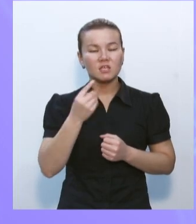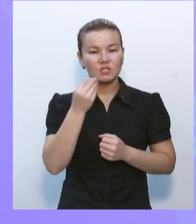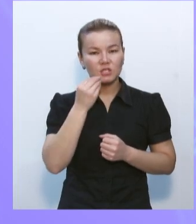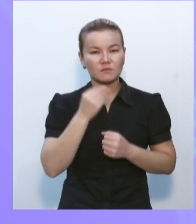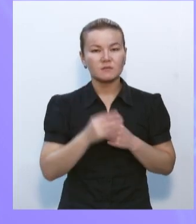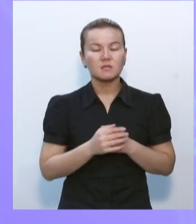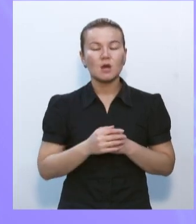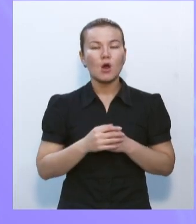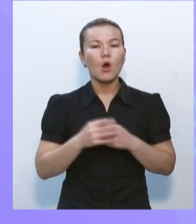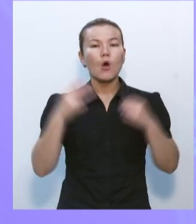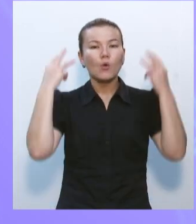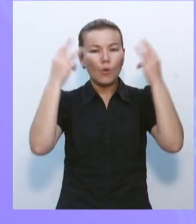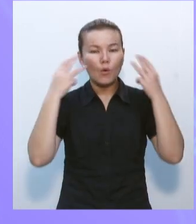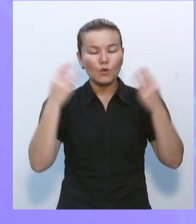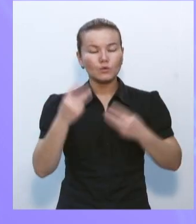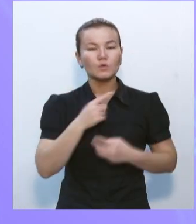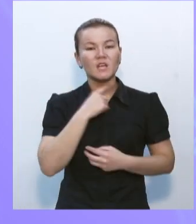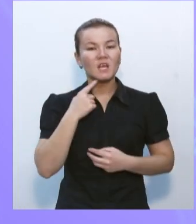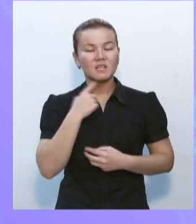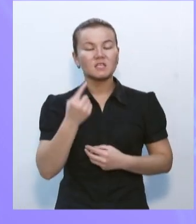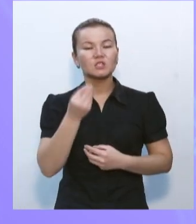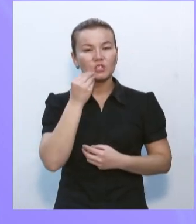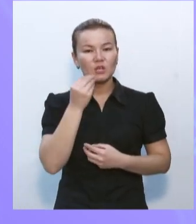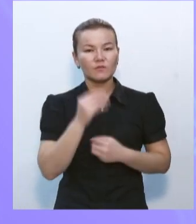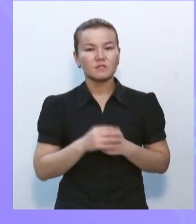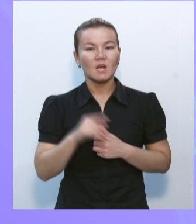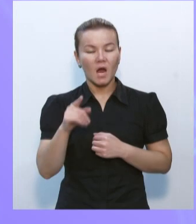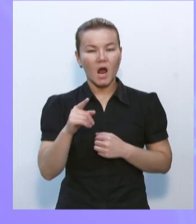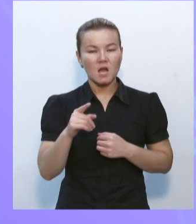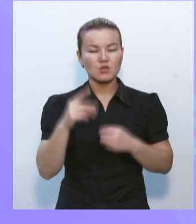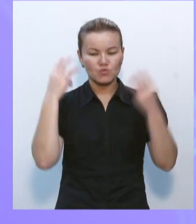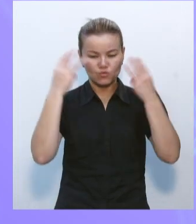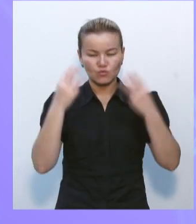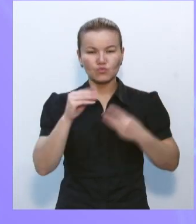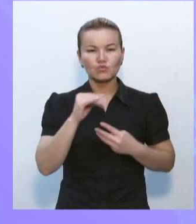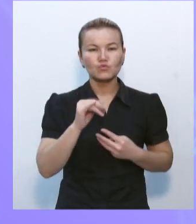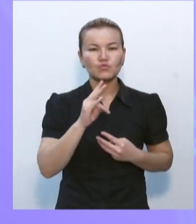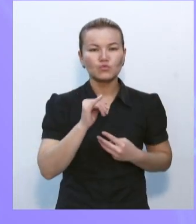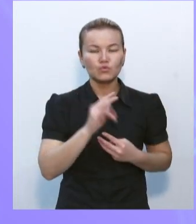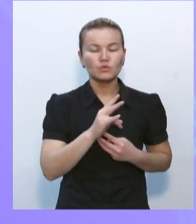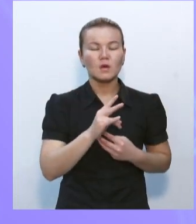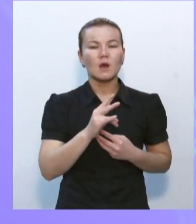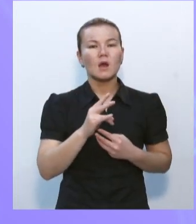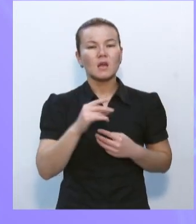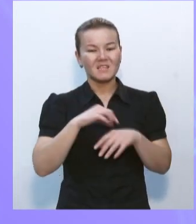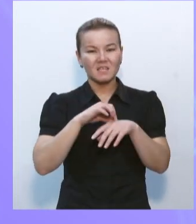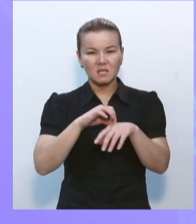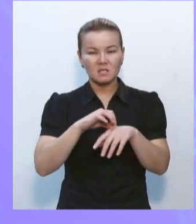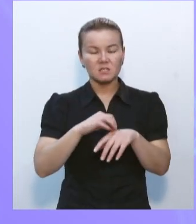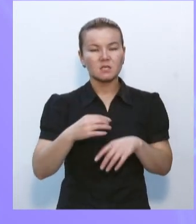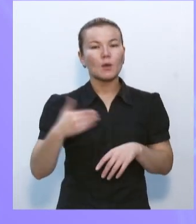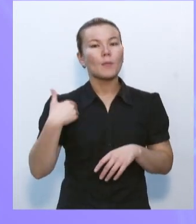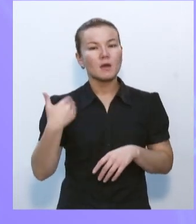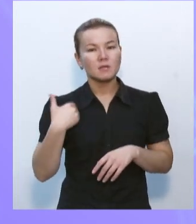Койдун этин жейбиз. Анын жүнү, териси пайдалуу.